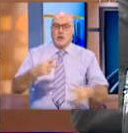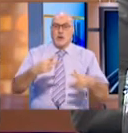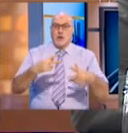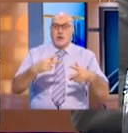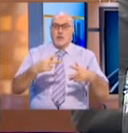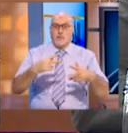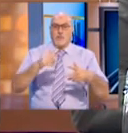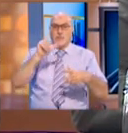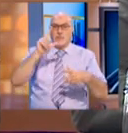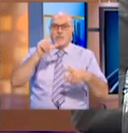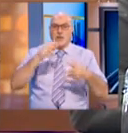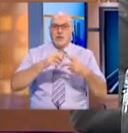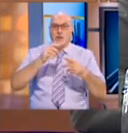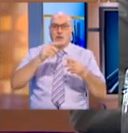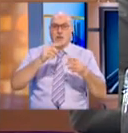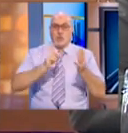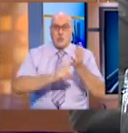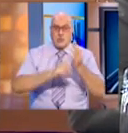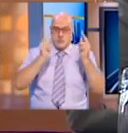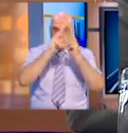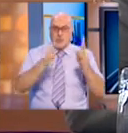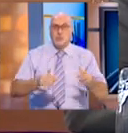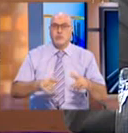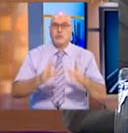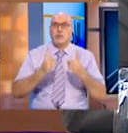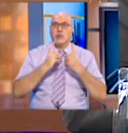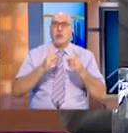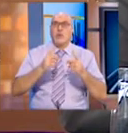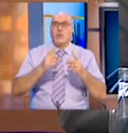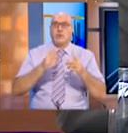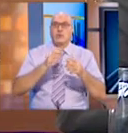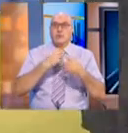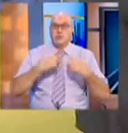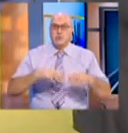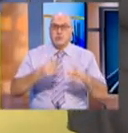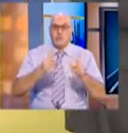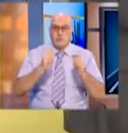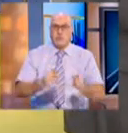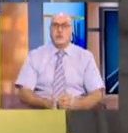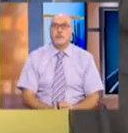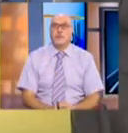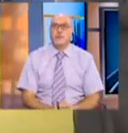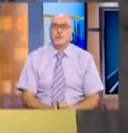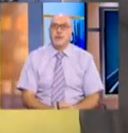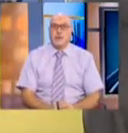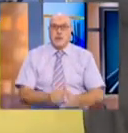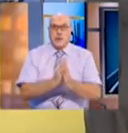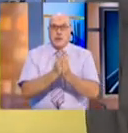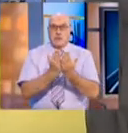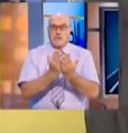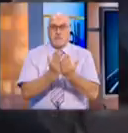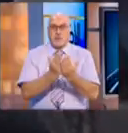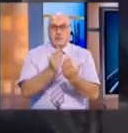في القانون الدولي ودبلوم في العلوم السياسية. بين كتاباته الصحفية